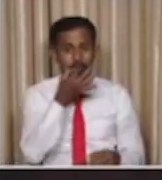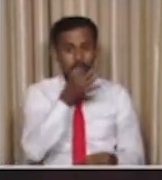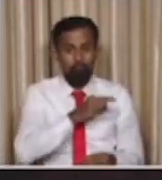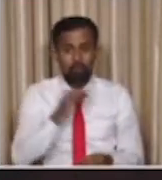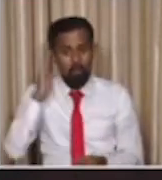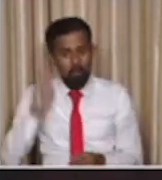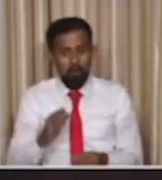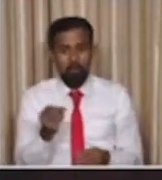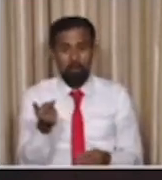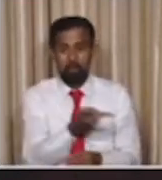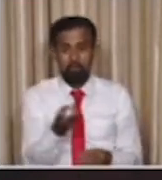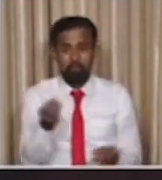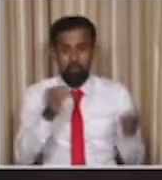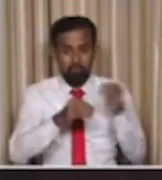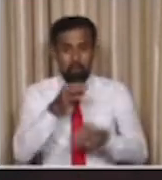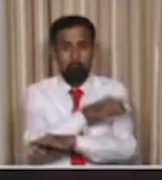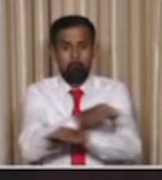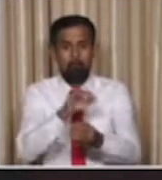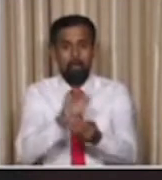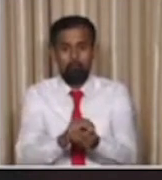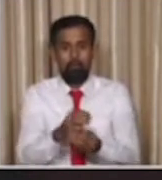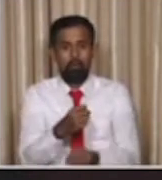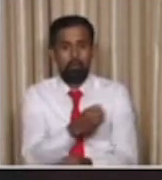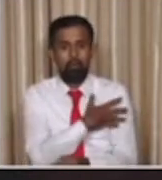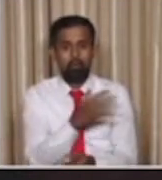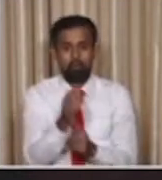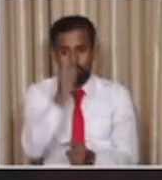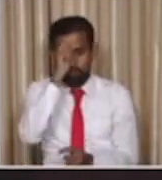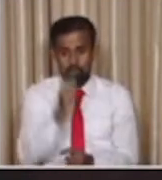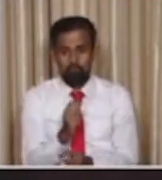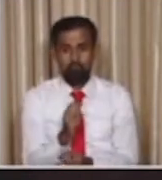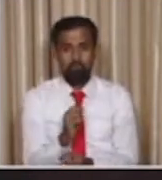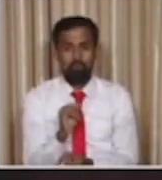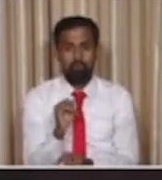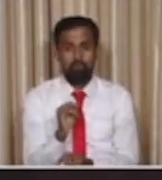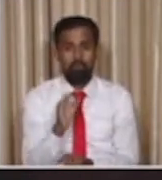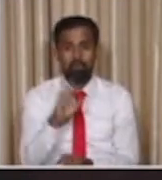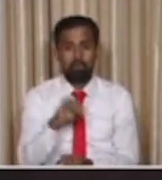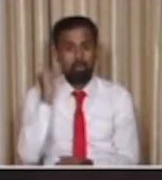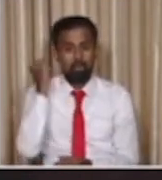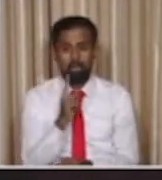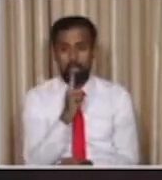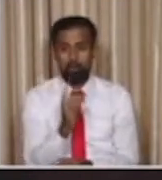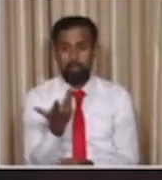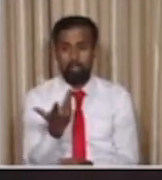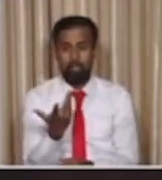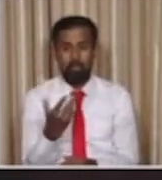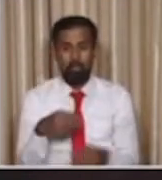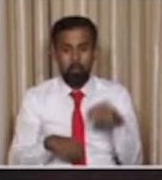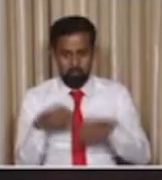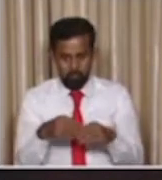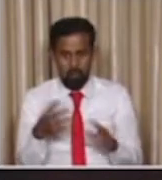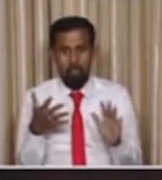දාලා අස්සන්න වැඩි කරගන්න පුළුවන් ක්‍රමයේ තිබ්බා. ගෝඨාභය ජනාධිපතිතුමා කන් නිලධාරියෙක් එළියට දැම්මේ නැහැ. එහෙනම් ඒක වැරද්ද තියෙන